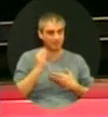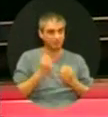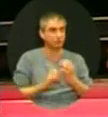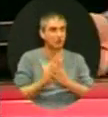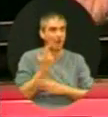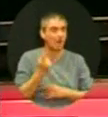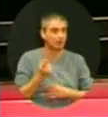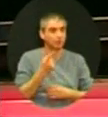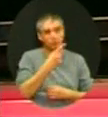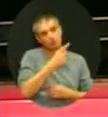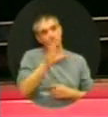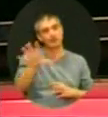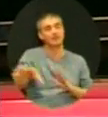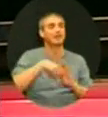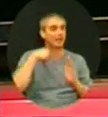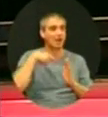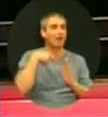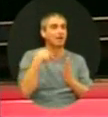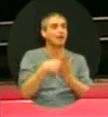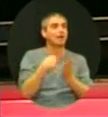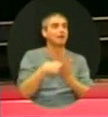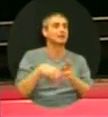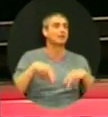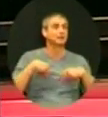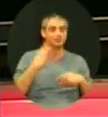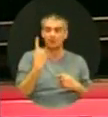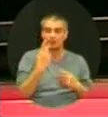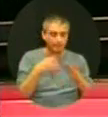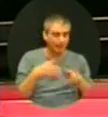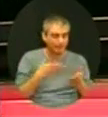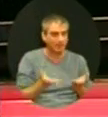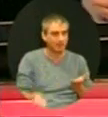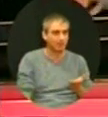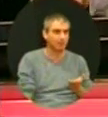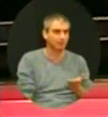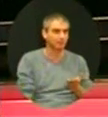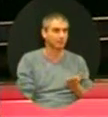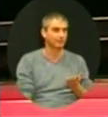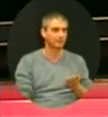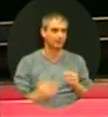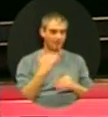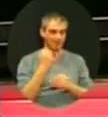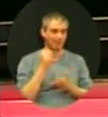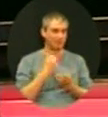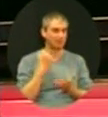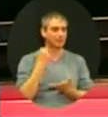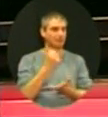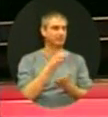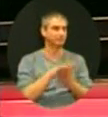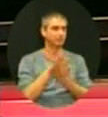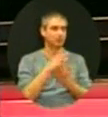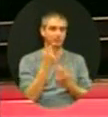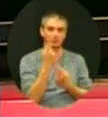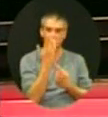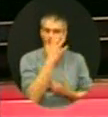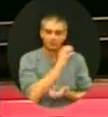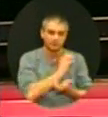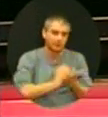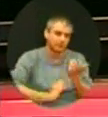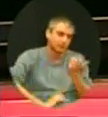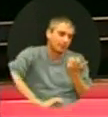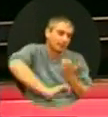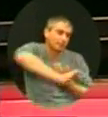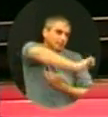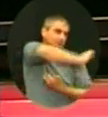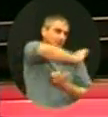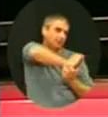להקים אותן, הוא ייקח ממנה למעשה את הכסף הזה פר המיטה. זאת אומרת, התקציב השוטף. כלומר, זה מסתבך על מסתבך